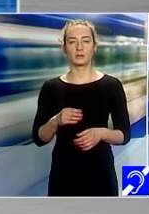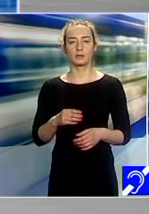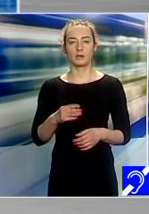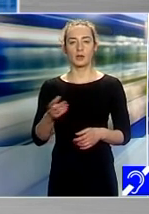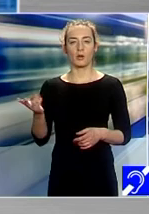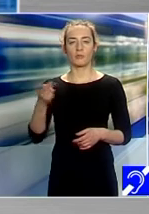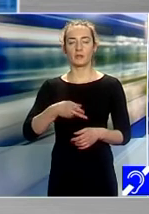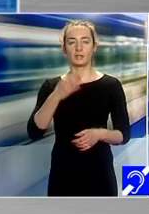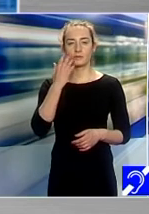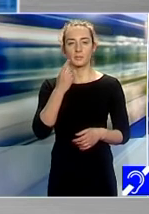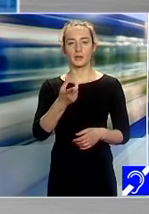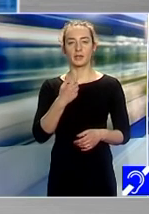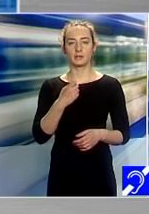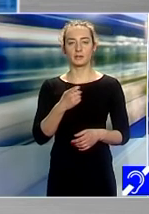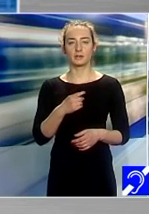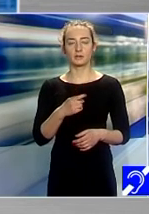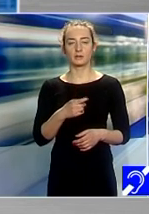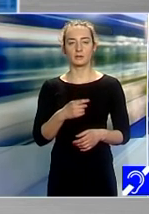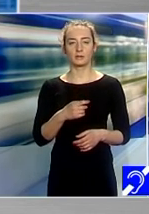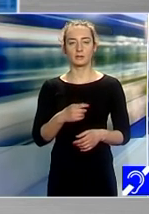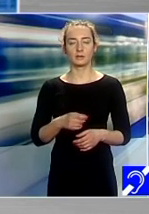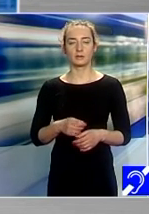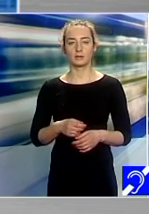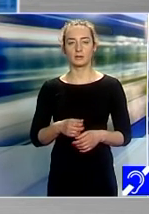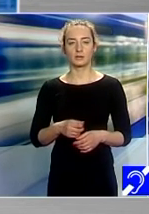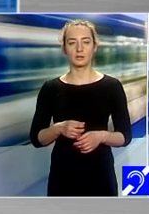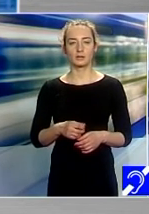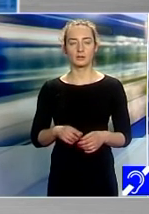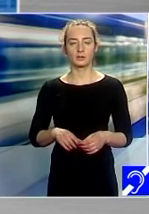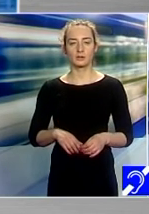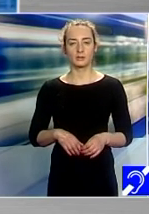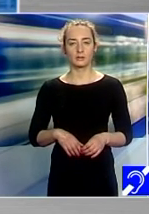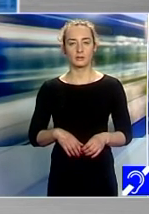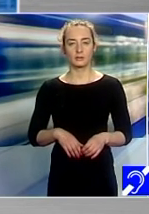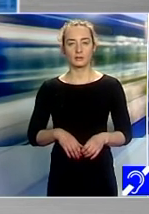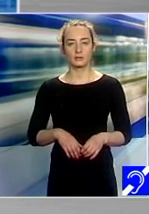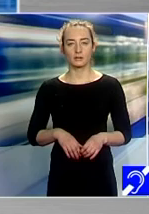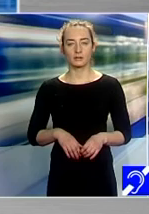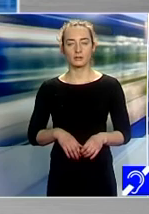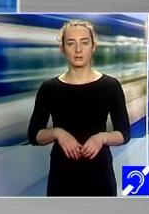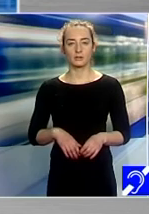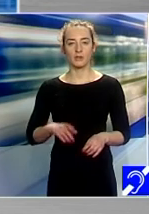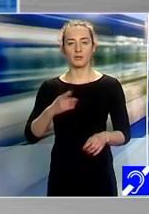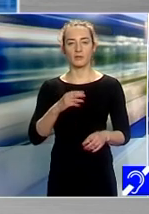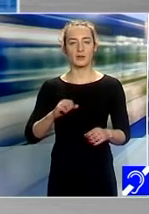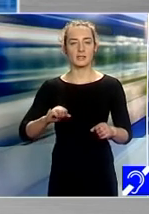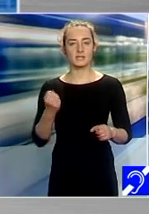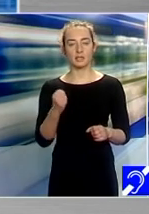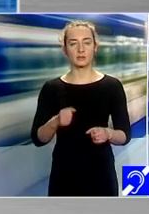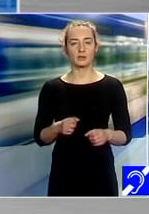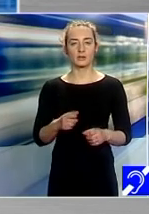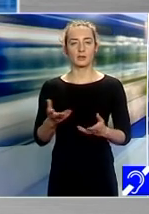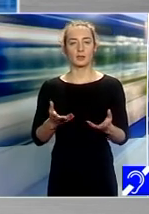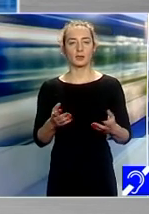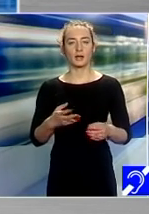din, nu din orașe mari neapărat, deci din orașele mai mici, din sate chiar am avut. Deci la care